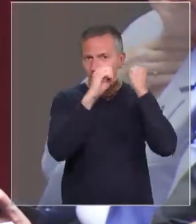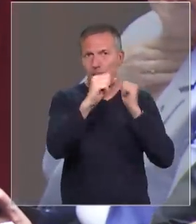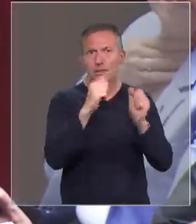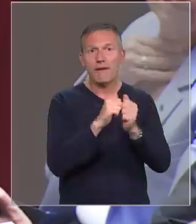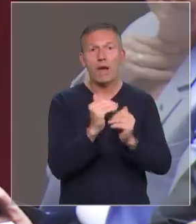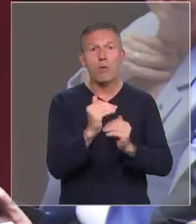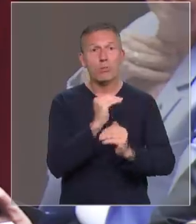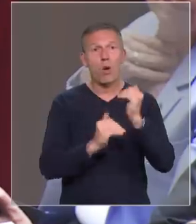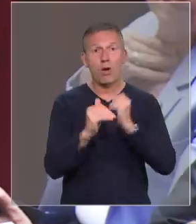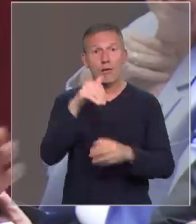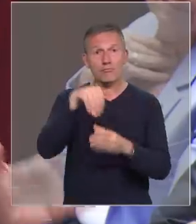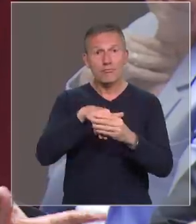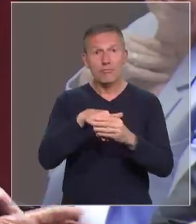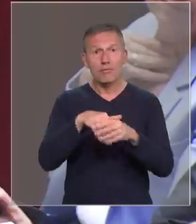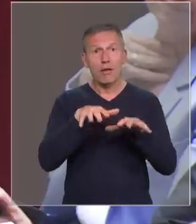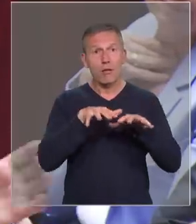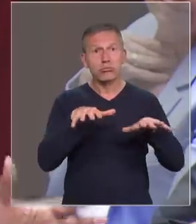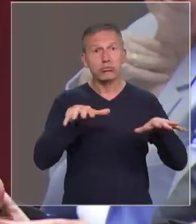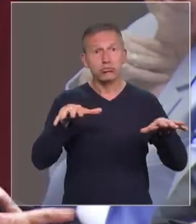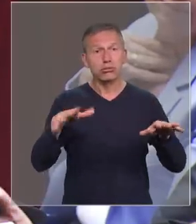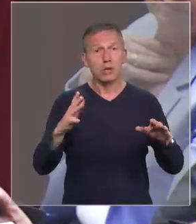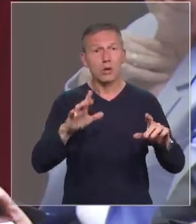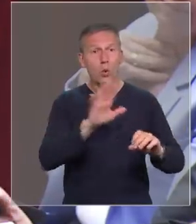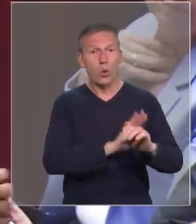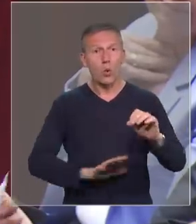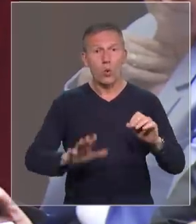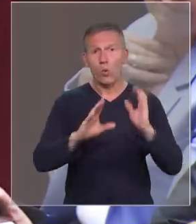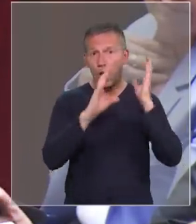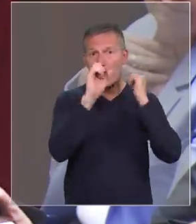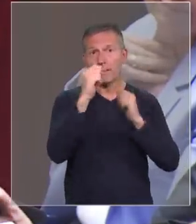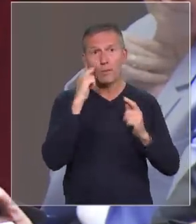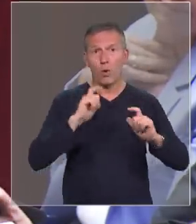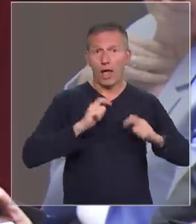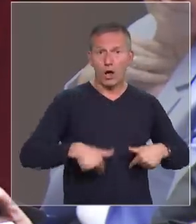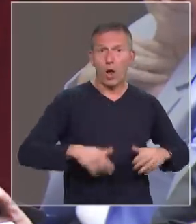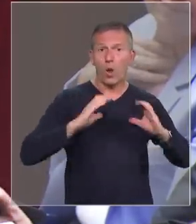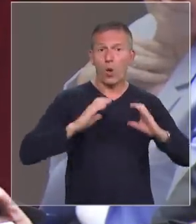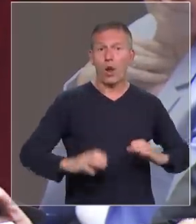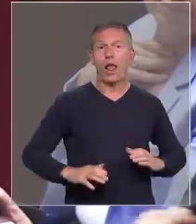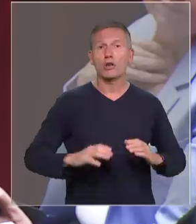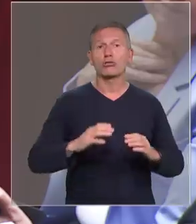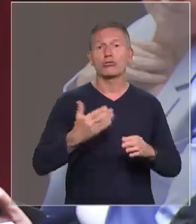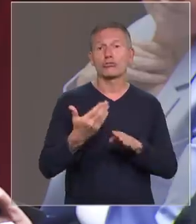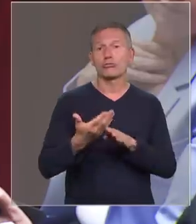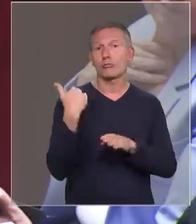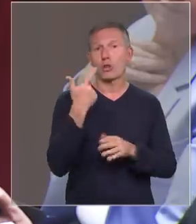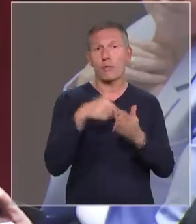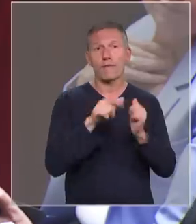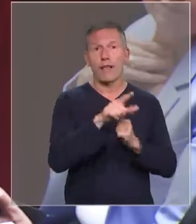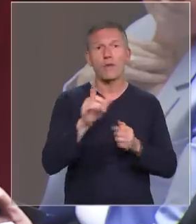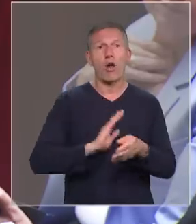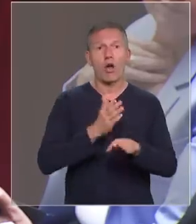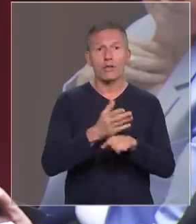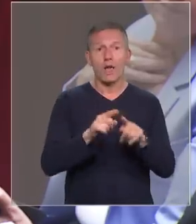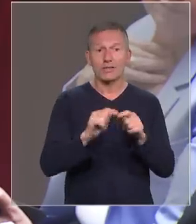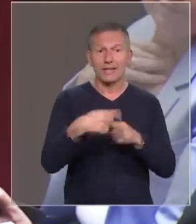vous faites allusion a été étendu à l'ensemble des académies pour les écoles et les collèges à la rentrée 2022 et le sera pour les